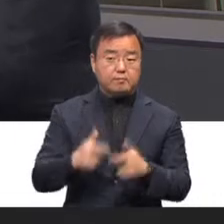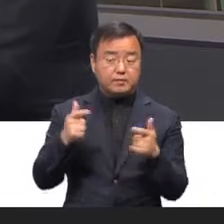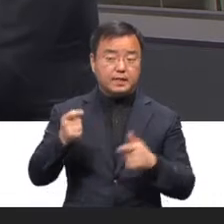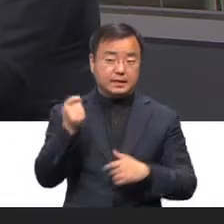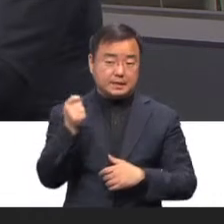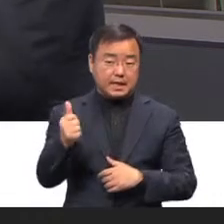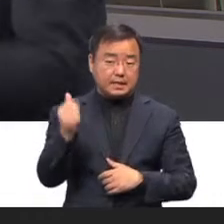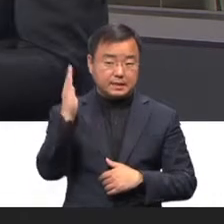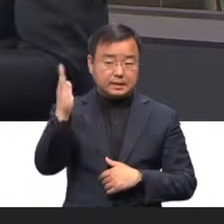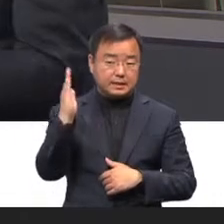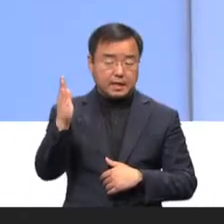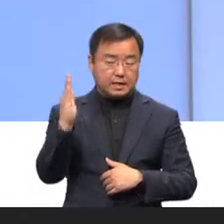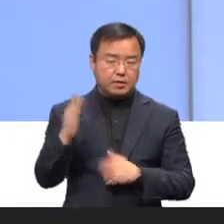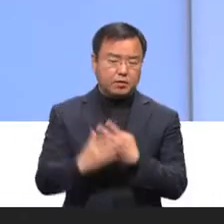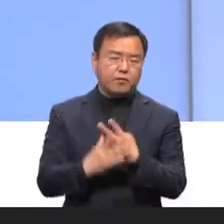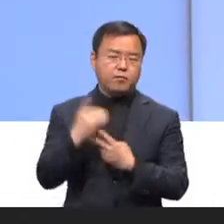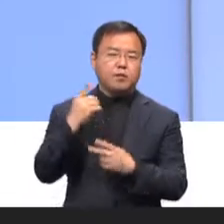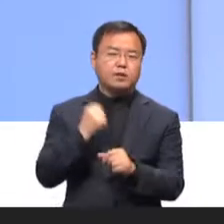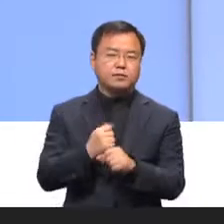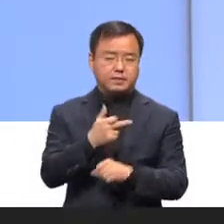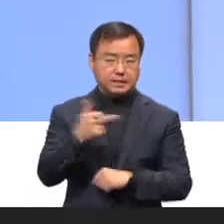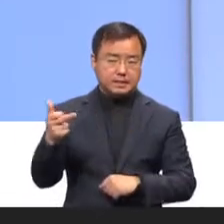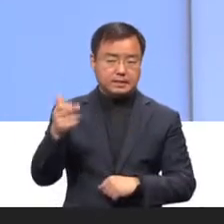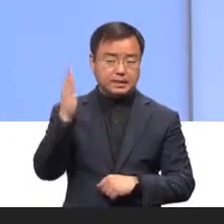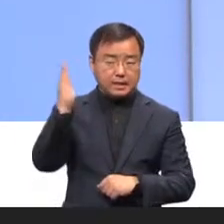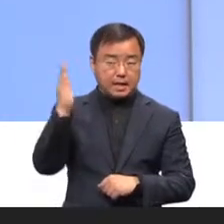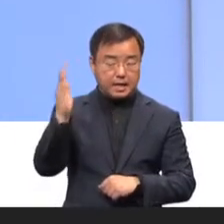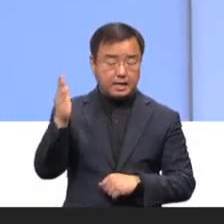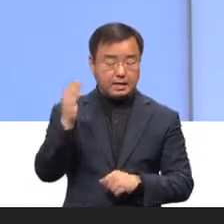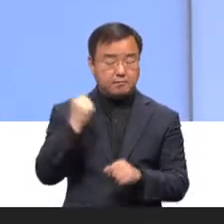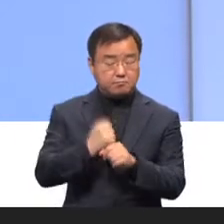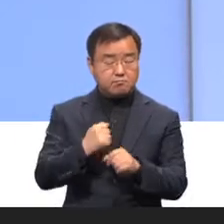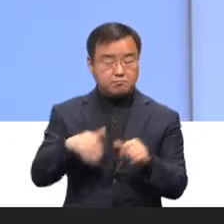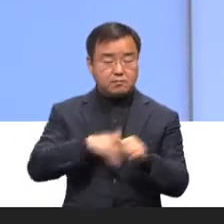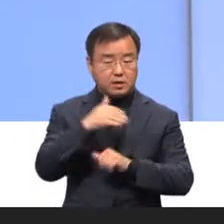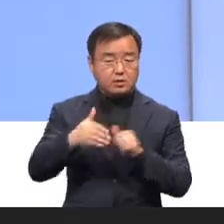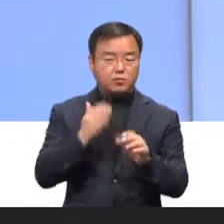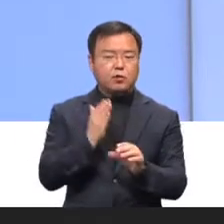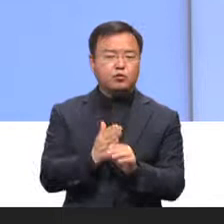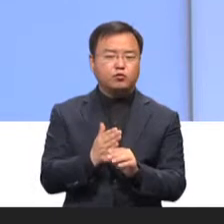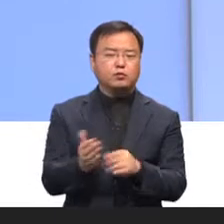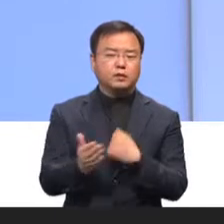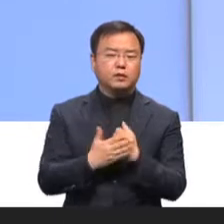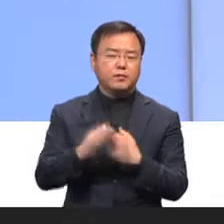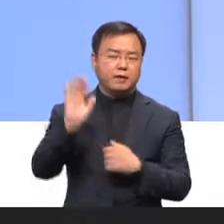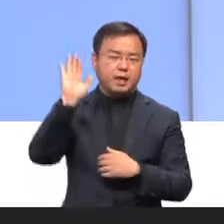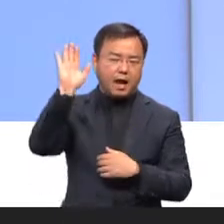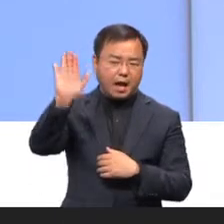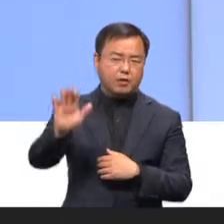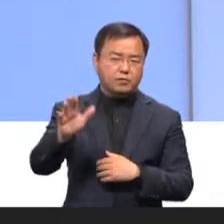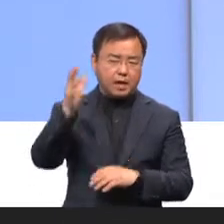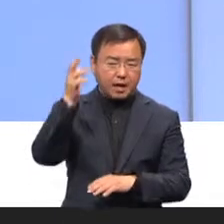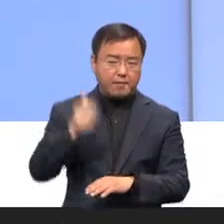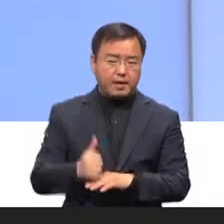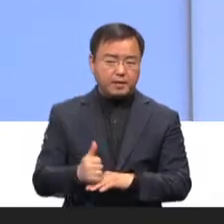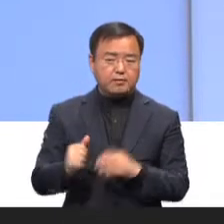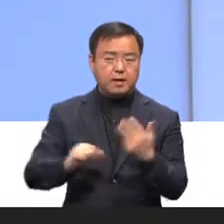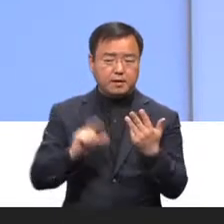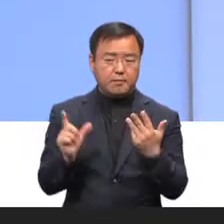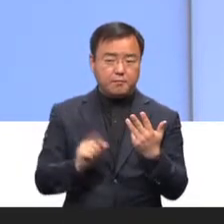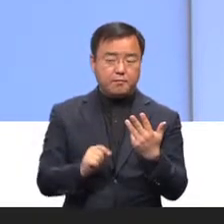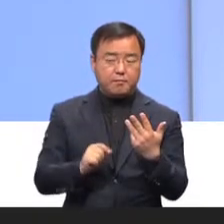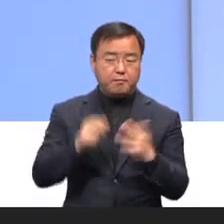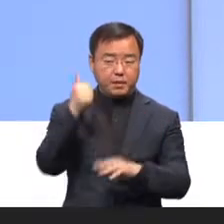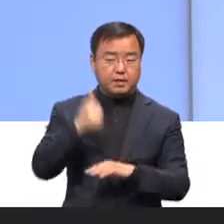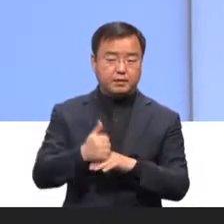가능한 합쳐서 대규모 강의로 만드는 이런 추세를 보이고 있는 것 같아서 이게 이제 나중에 최종적으로는 요 8월달에 최종 결과가